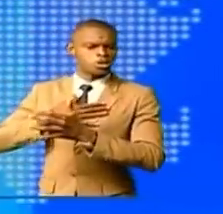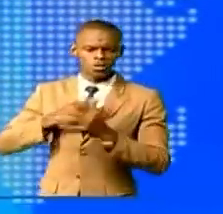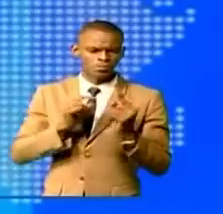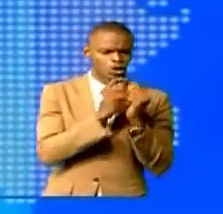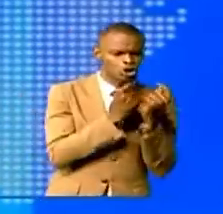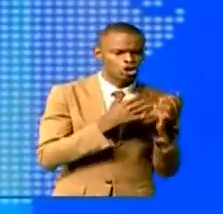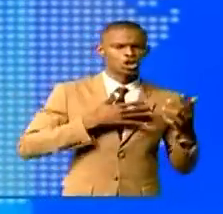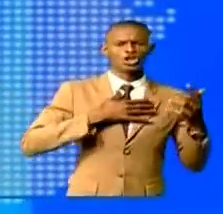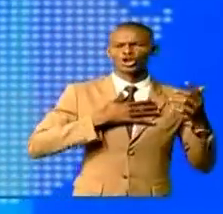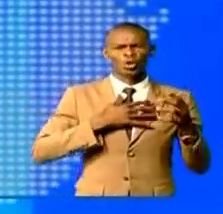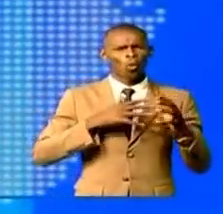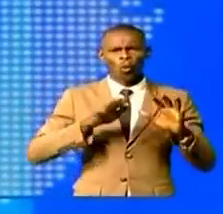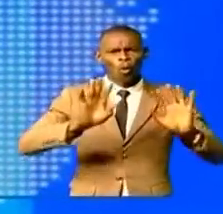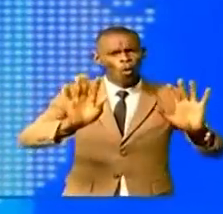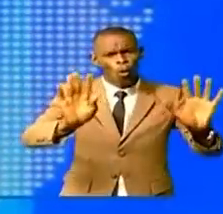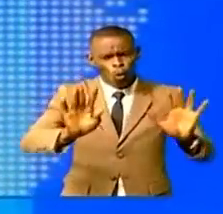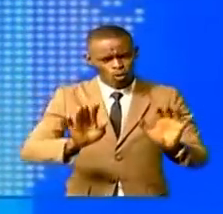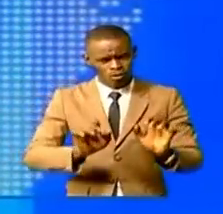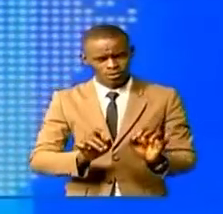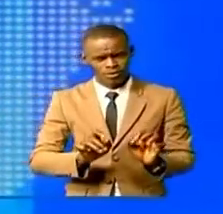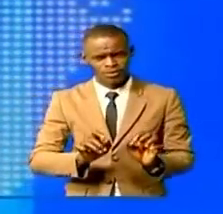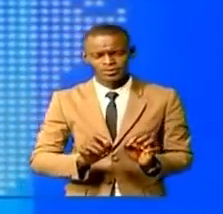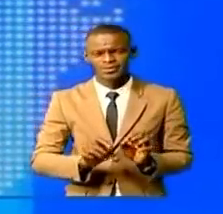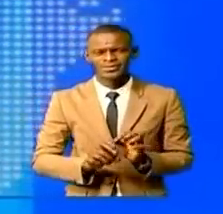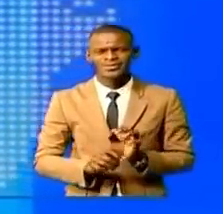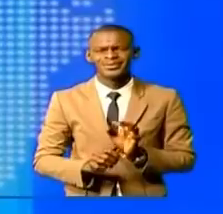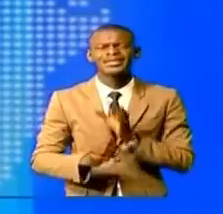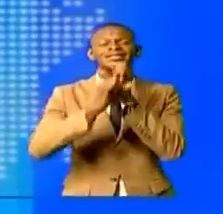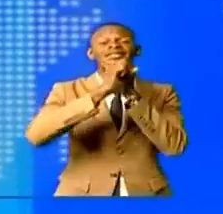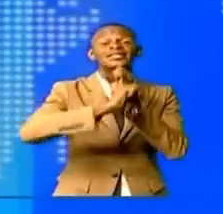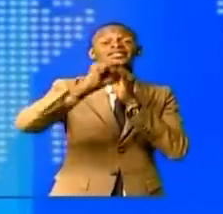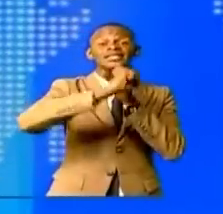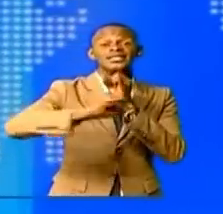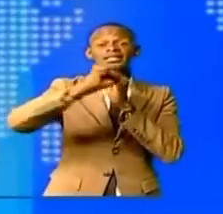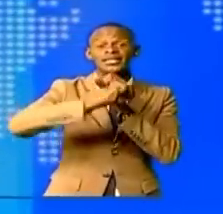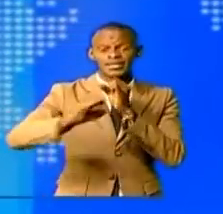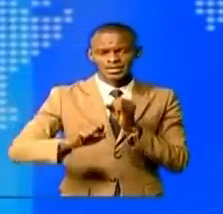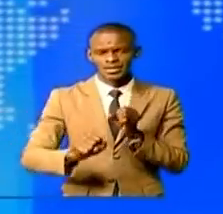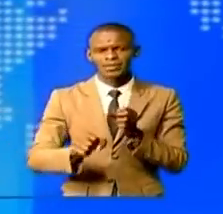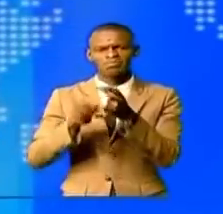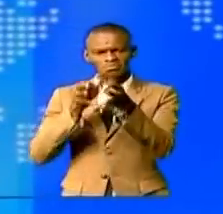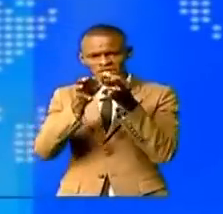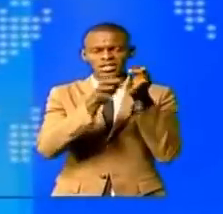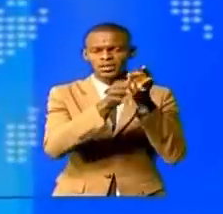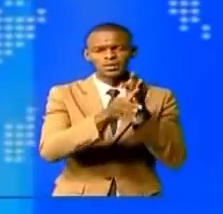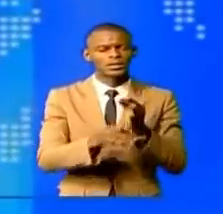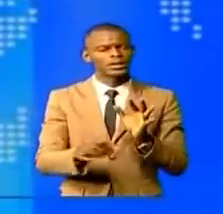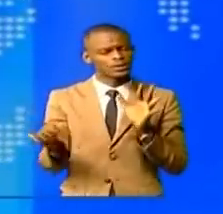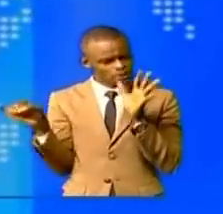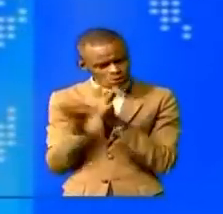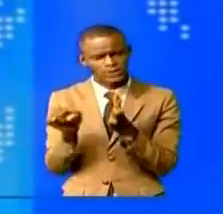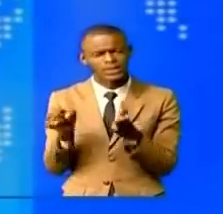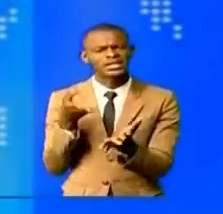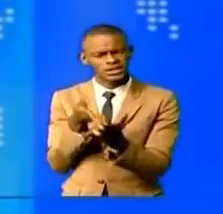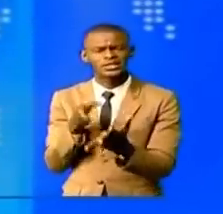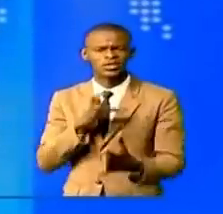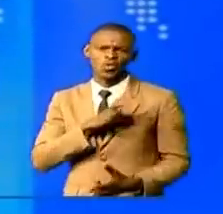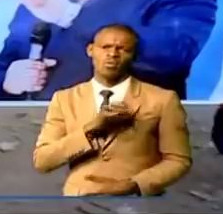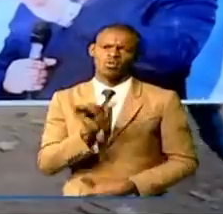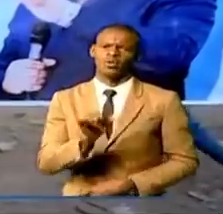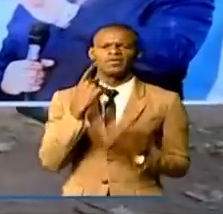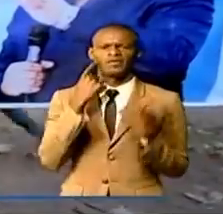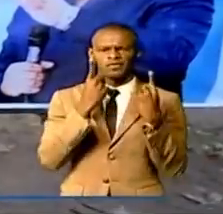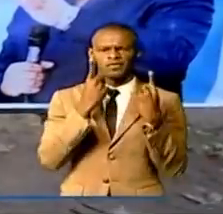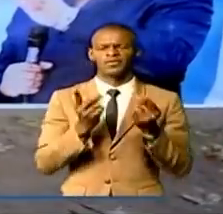de sensibilisation que mène l'honorable député honoraire Godé Kalao Ngungu. La RTNC Kassai a signé ce reportage.